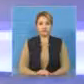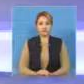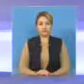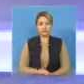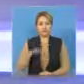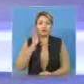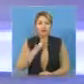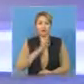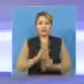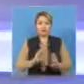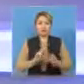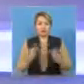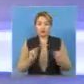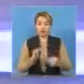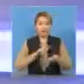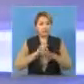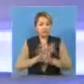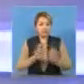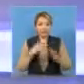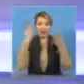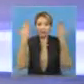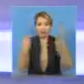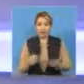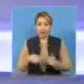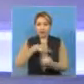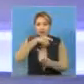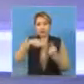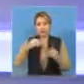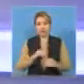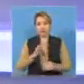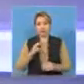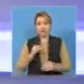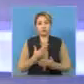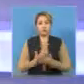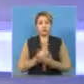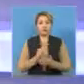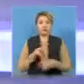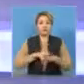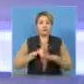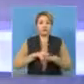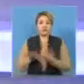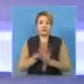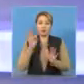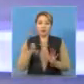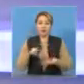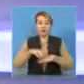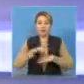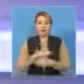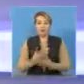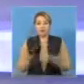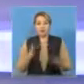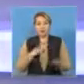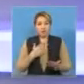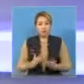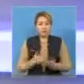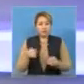Әйел тек мұғалім мен дәрігер ғана емес, бүгінде ол әскери қызметші, шахтер, металлург, полицей, депутат, әкім және тағысын тағы.